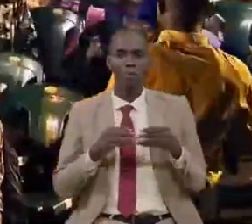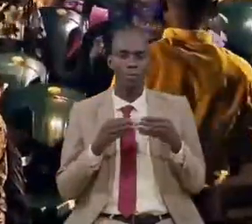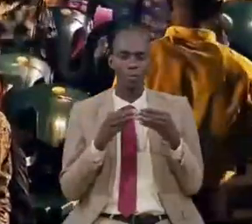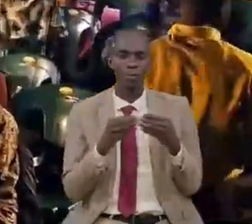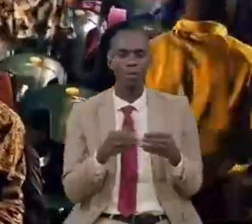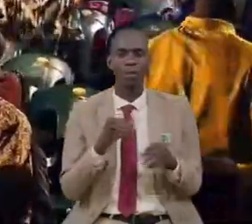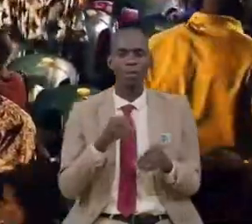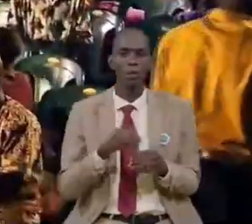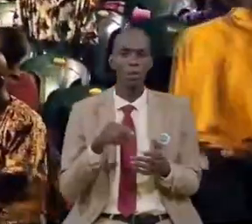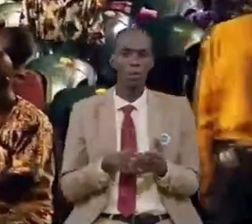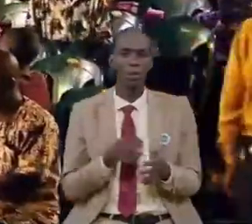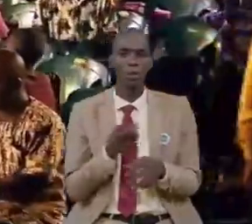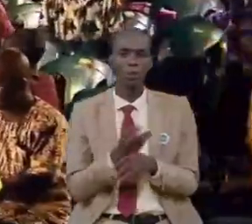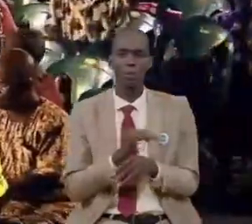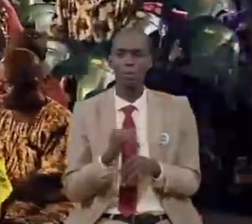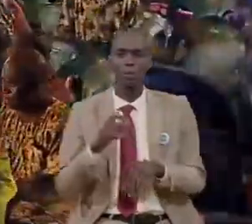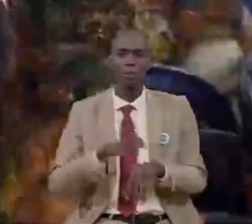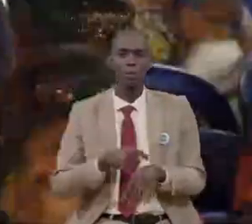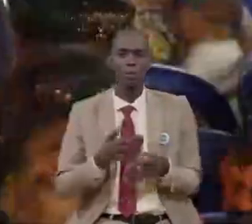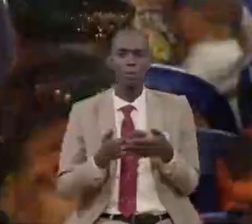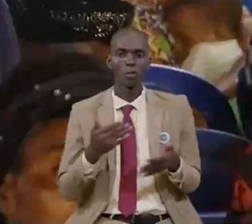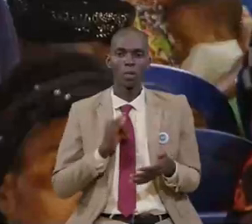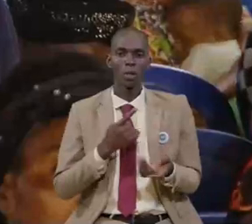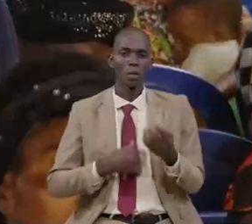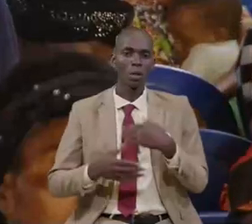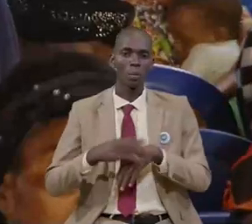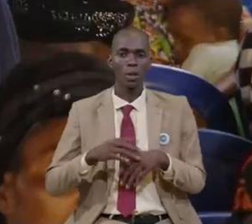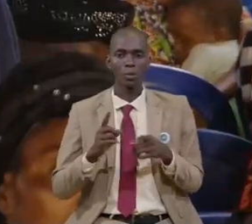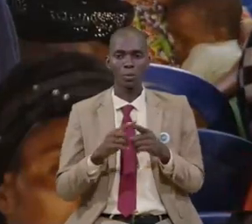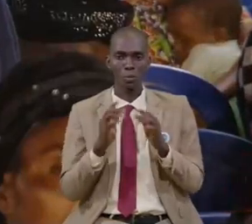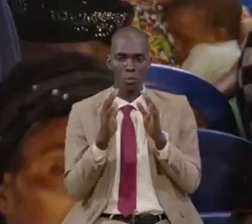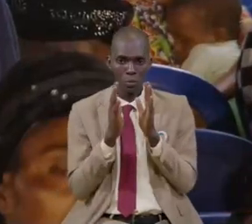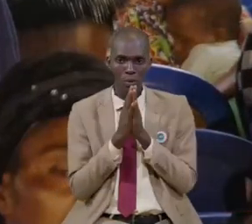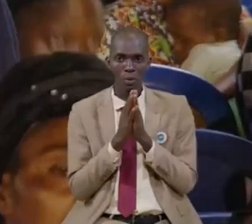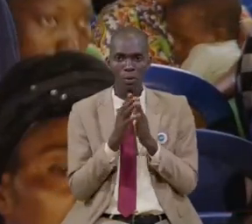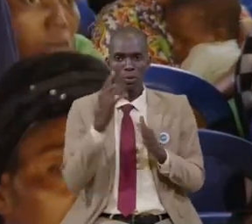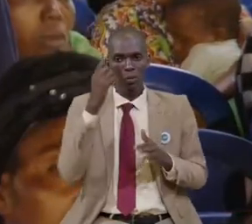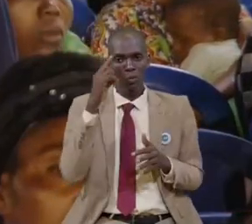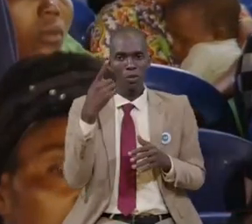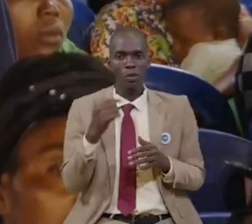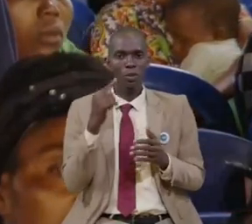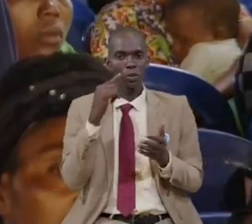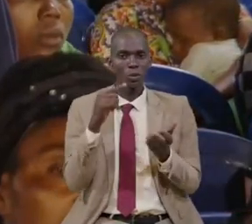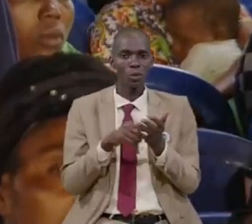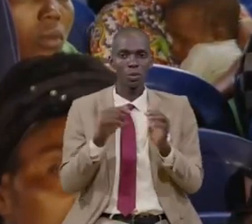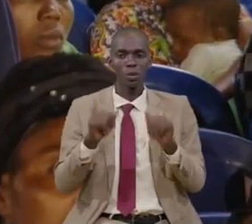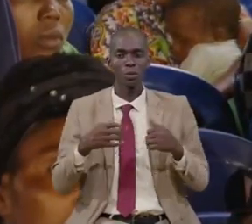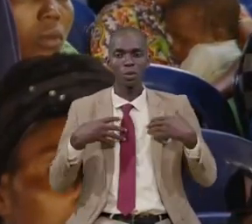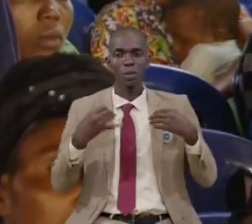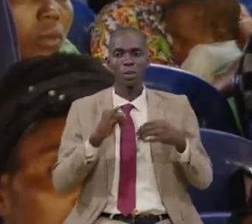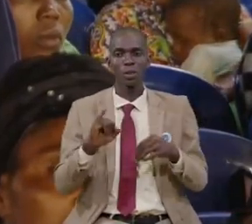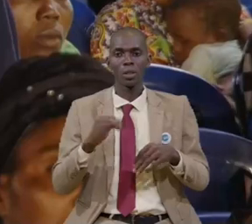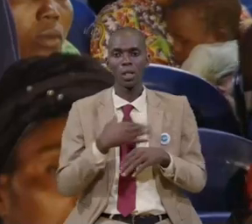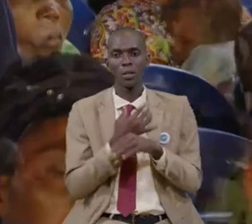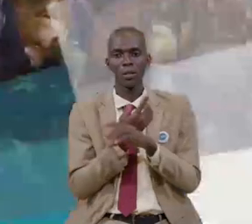Ce temps, c'est pour la prise des coordonnées des convertis avant que je